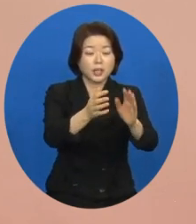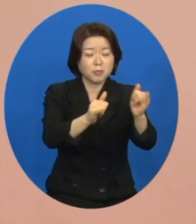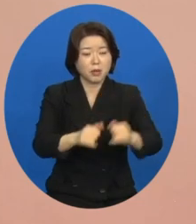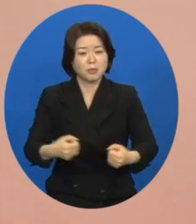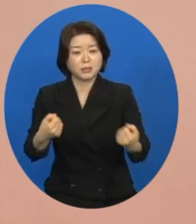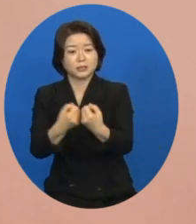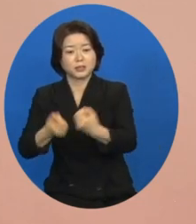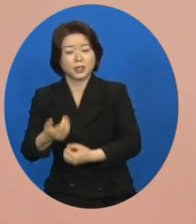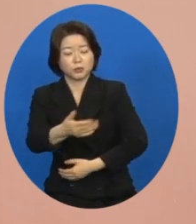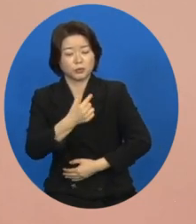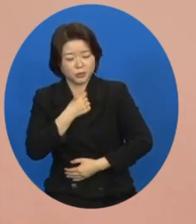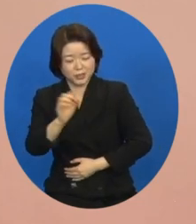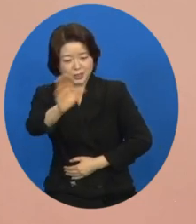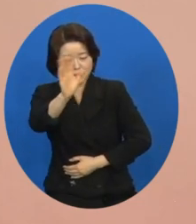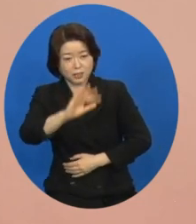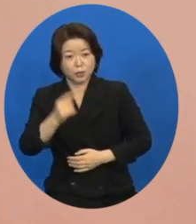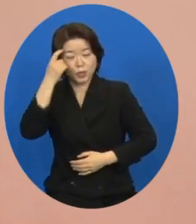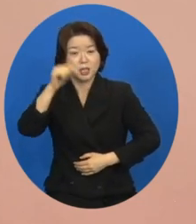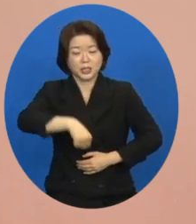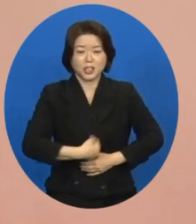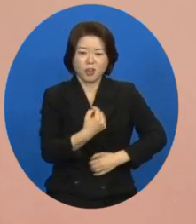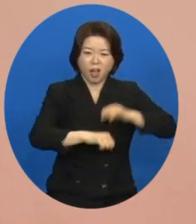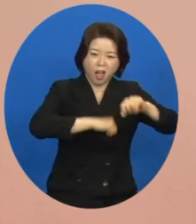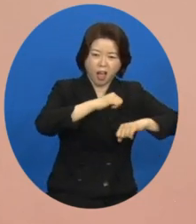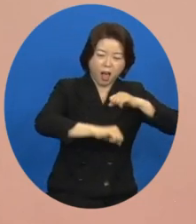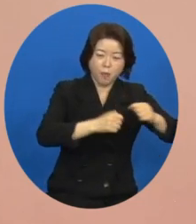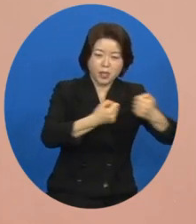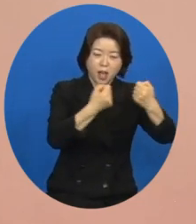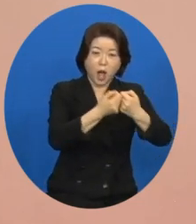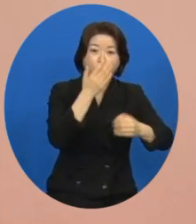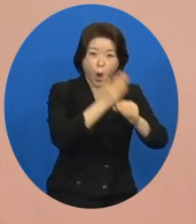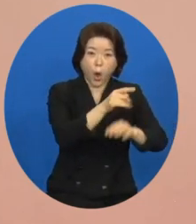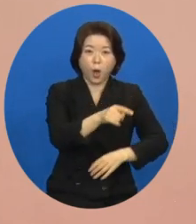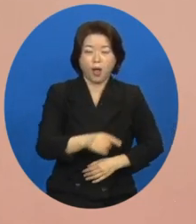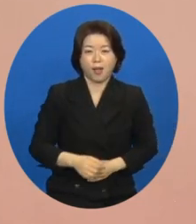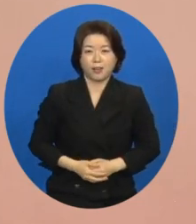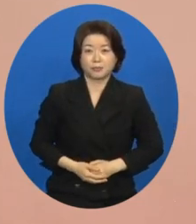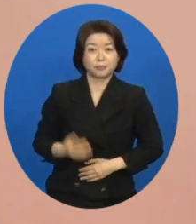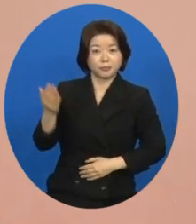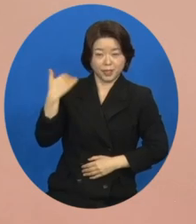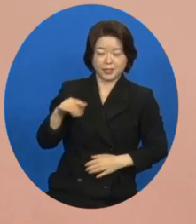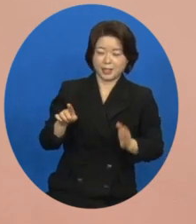마음이 없어요. 왜? 자기가 싸우니까. 신학교 입학했어요.